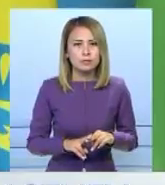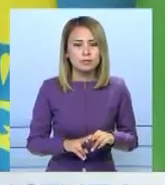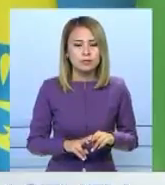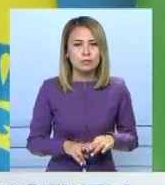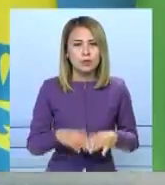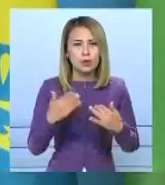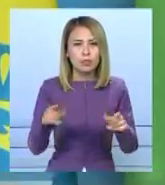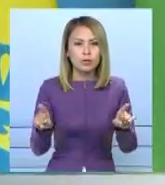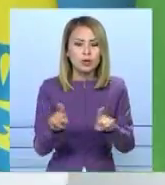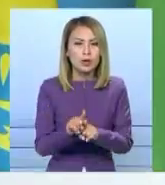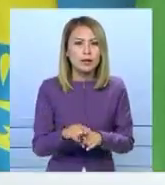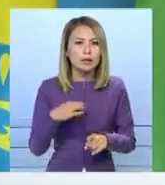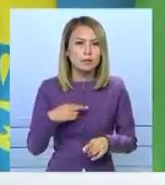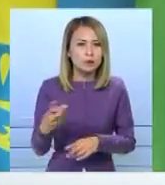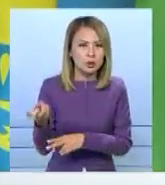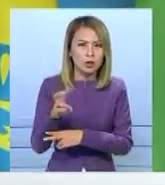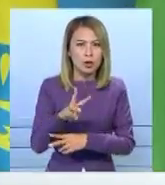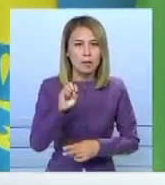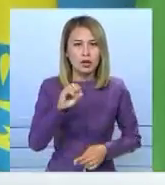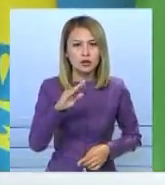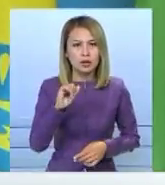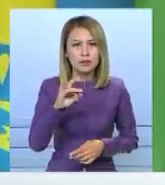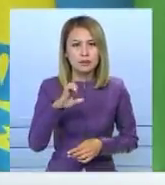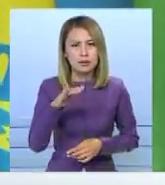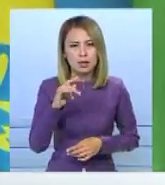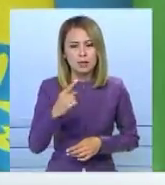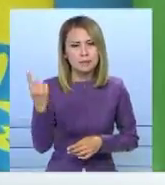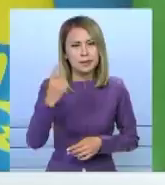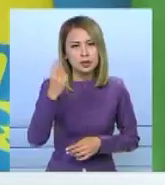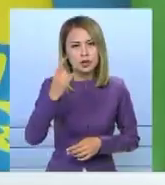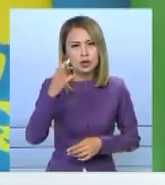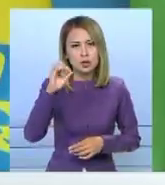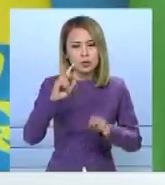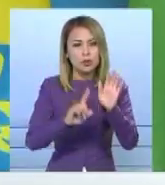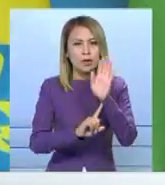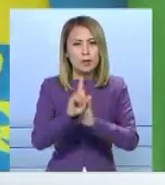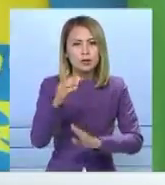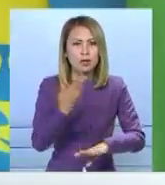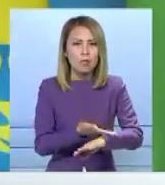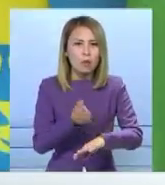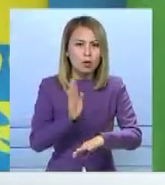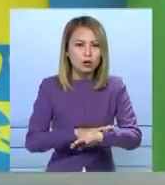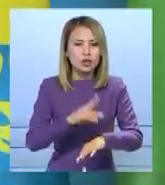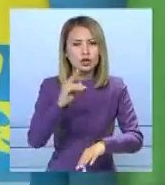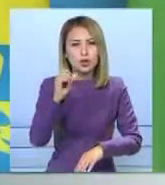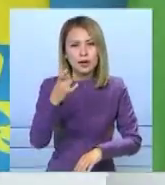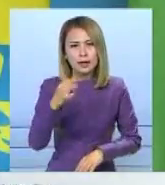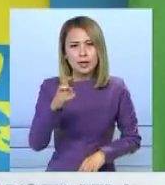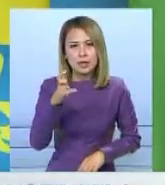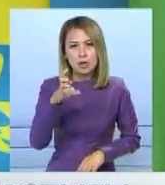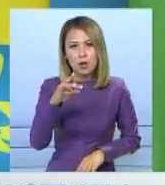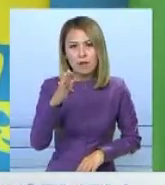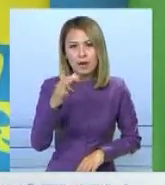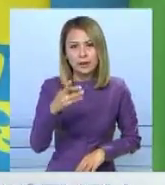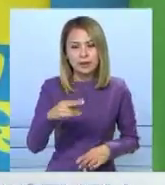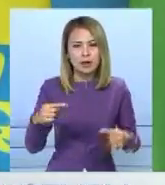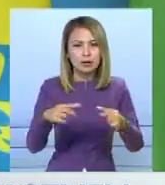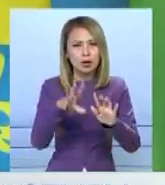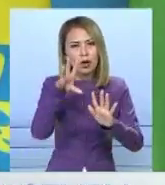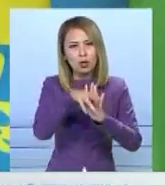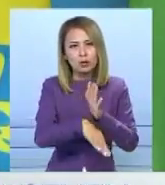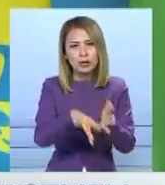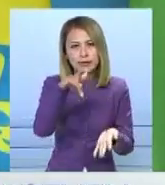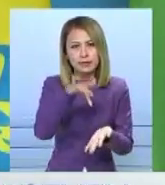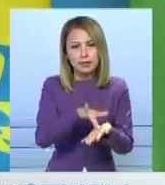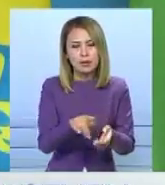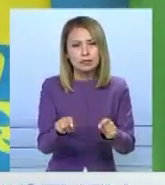Менің мұнда келуімнің басты себебі Мажарстан бірінші шілдеден бастап құрамына Польша, Чехия, Словакия және Мажарстан кіретін орталық